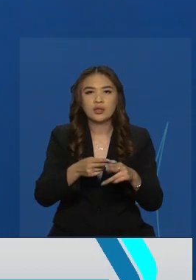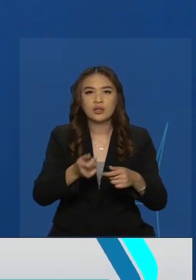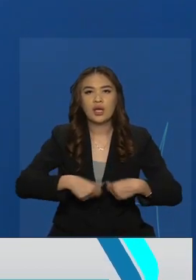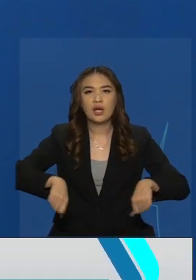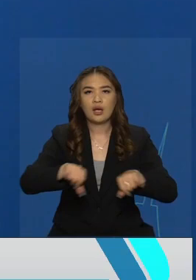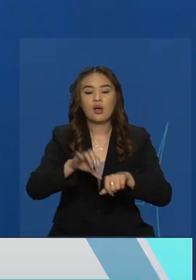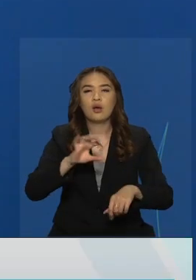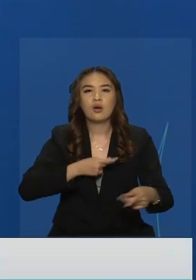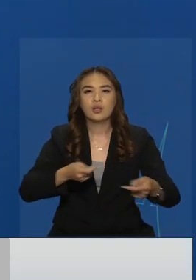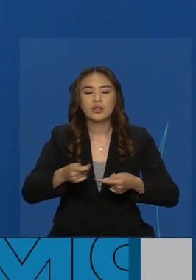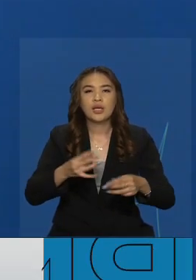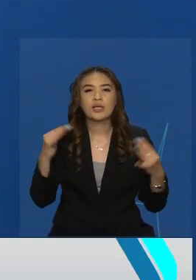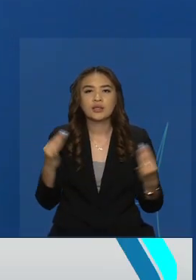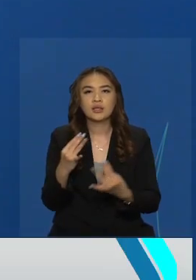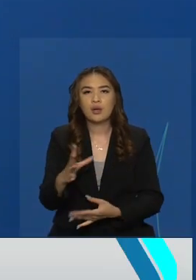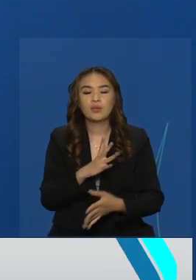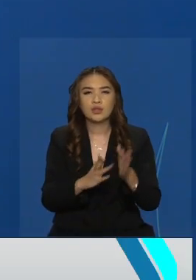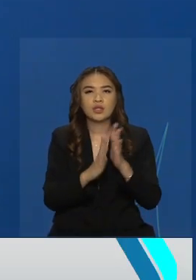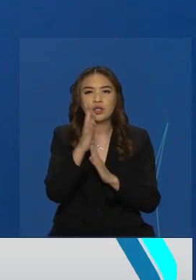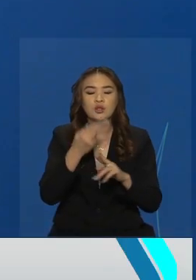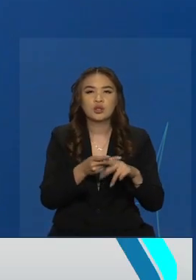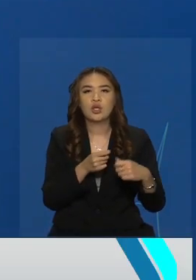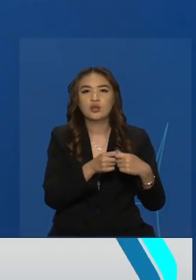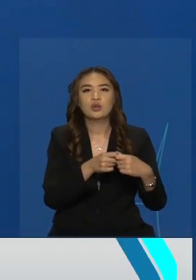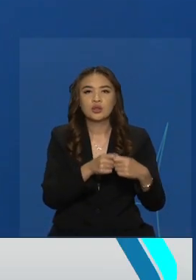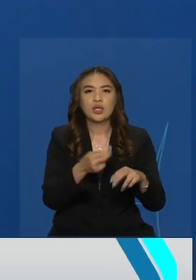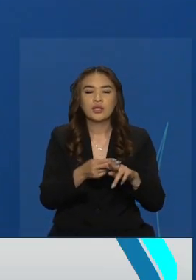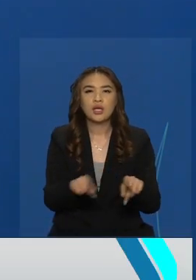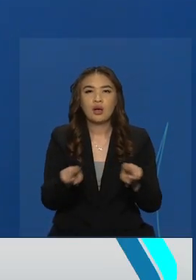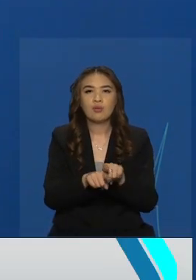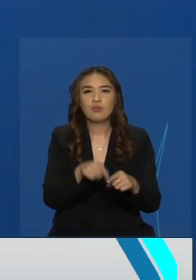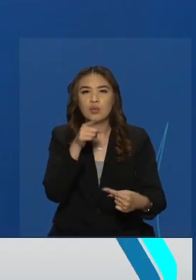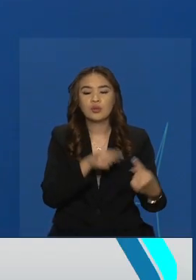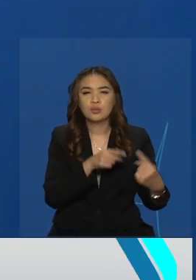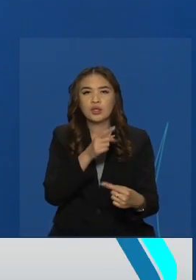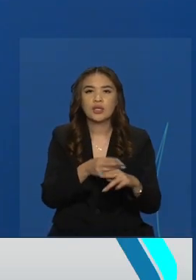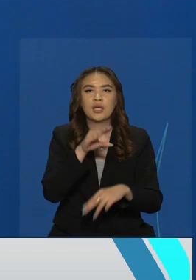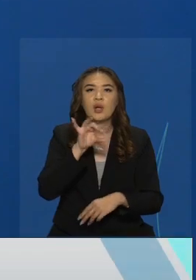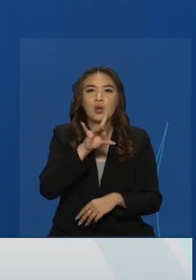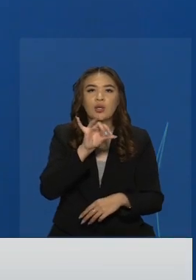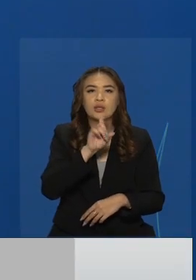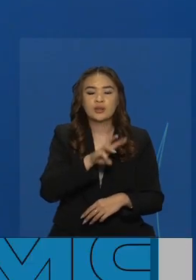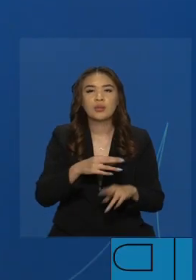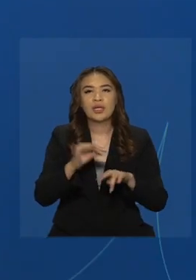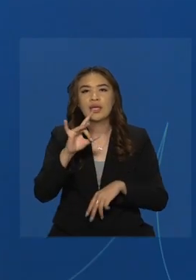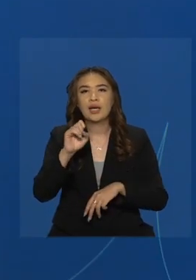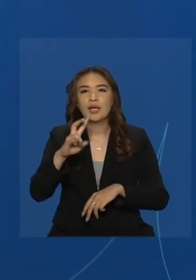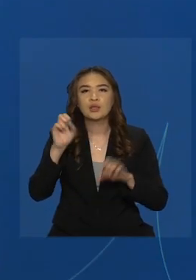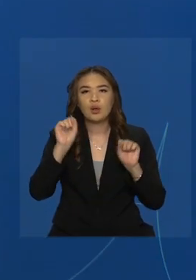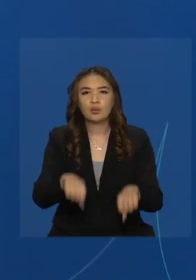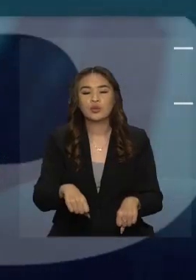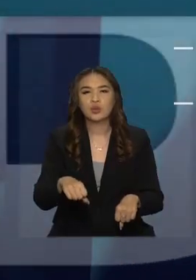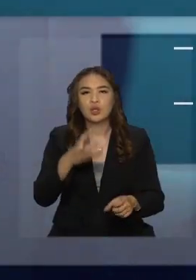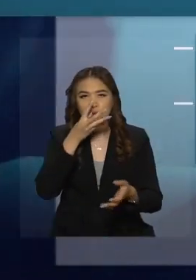организации заинтересованы в наращивании сотрудничества также совместной борьбе с экстремизмом и терроризмом Иран может внести свою